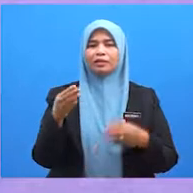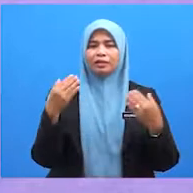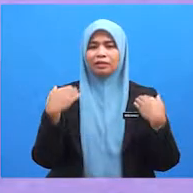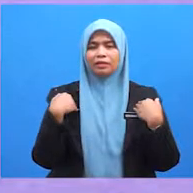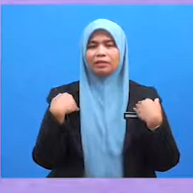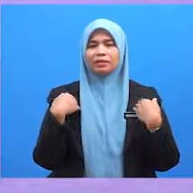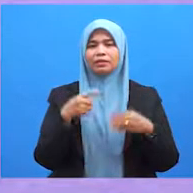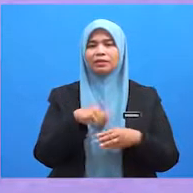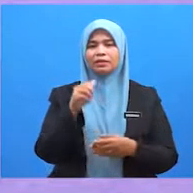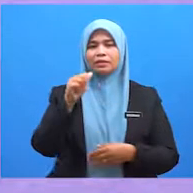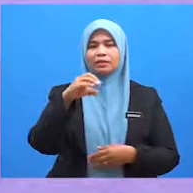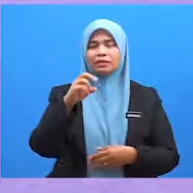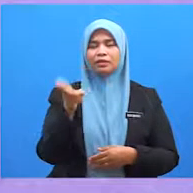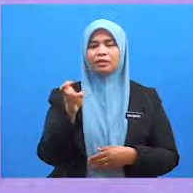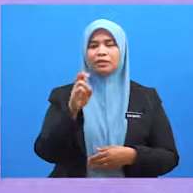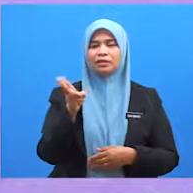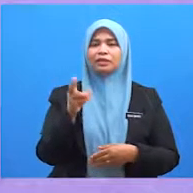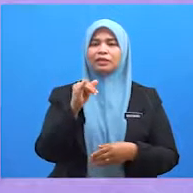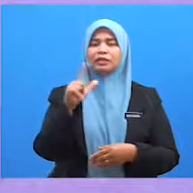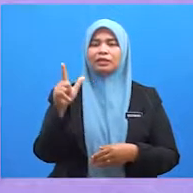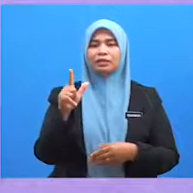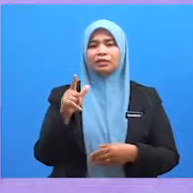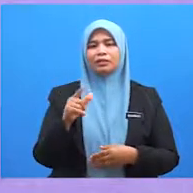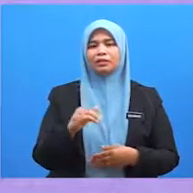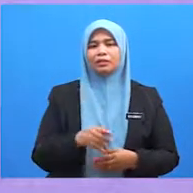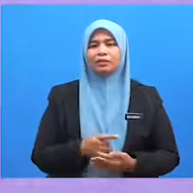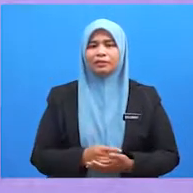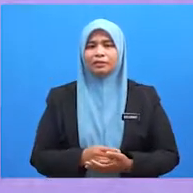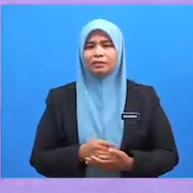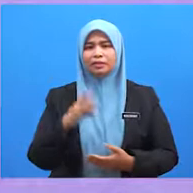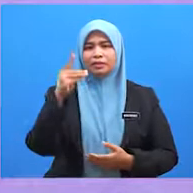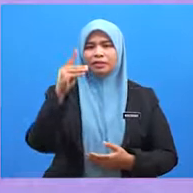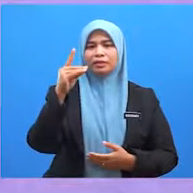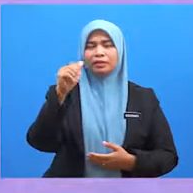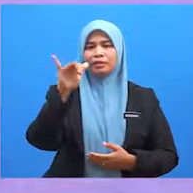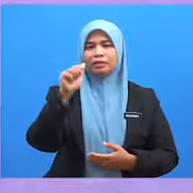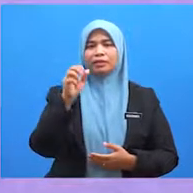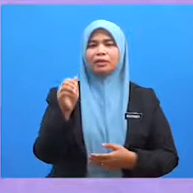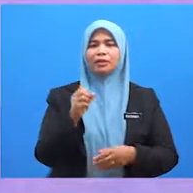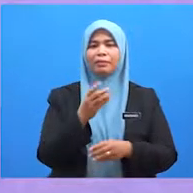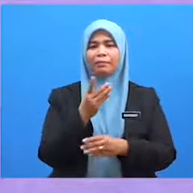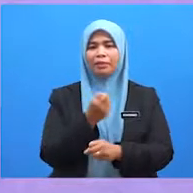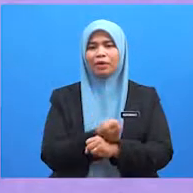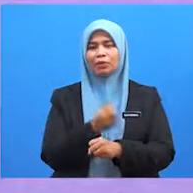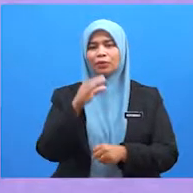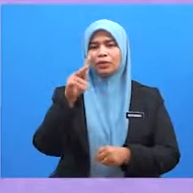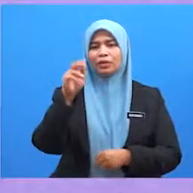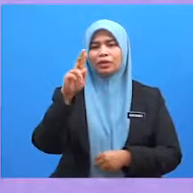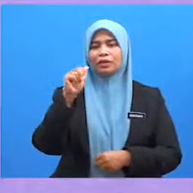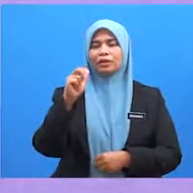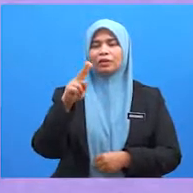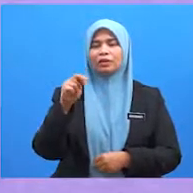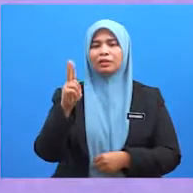ialah Dayah Cot Kala, Dayah Biang Pria, Dayah Batu Karang, Dayah Tiro dan